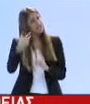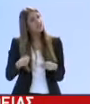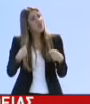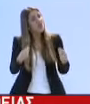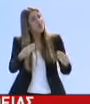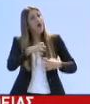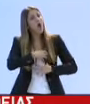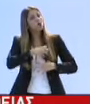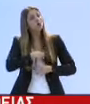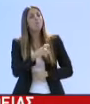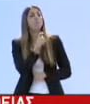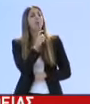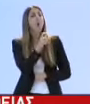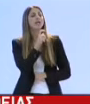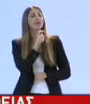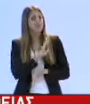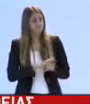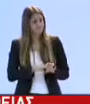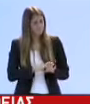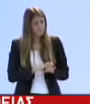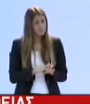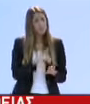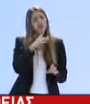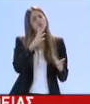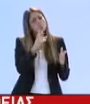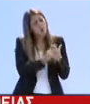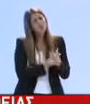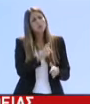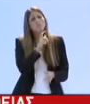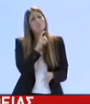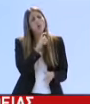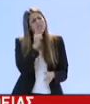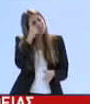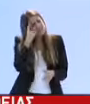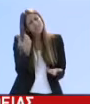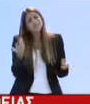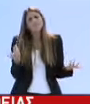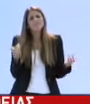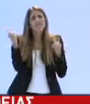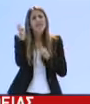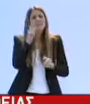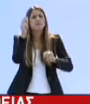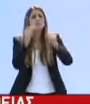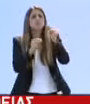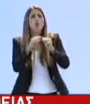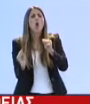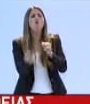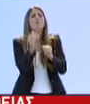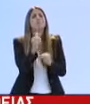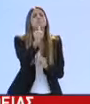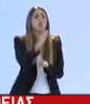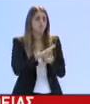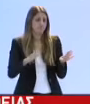οξυγόνο στην πολιτική. Η πολιτική, το έχω πει πολλές φορές φίλες και φίλοι, δημιούργησε το πρόβλημα και μόνο η